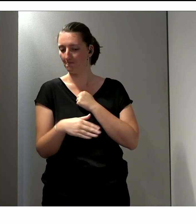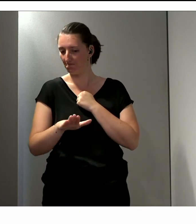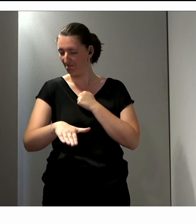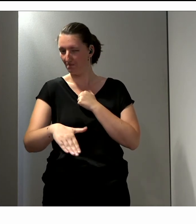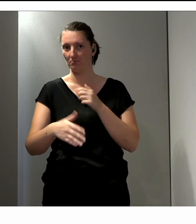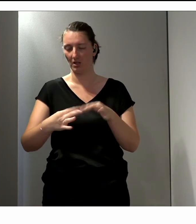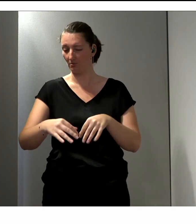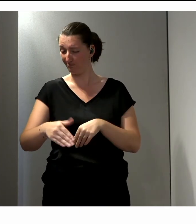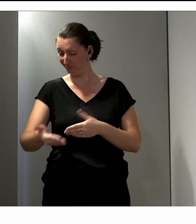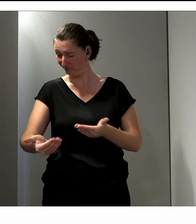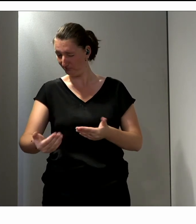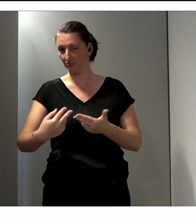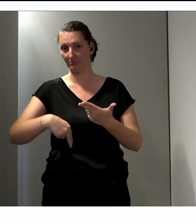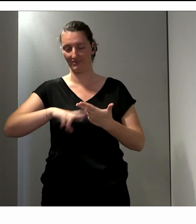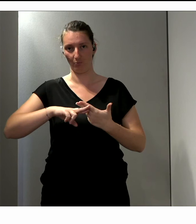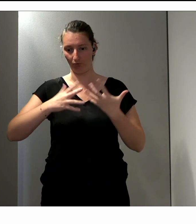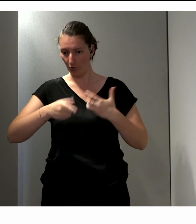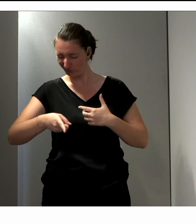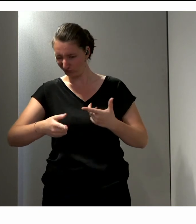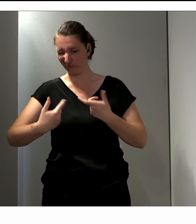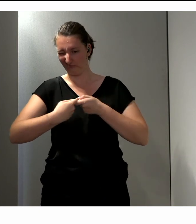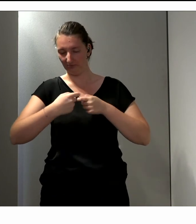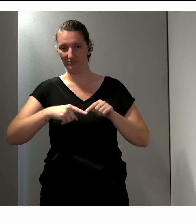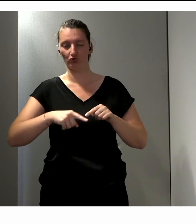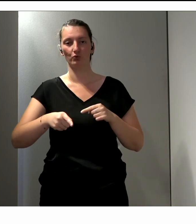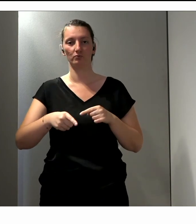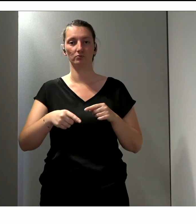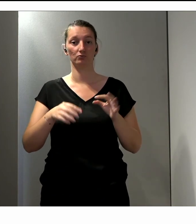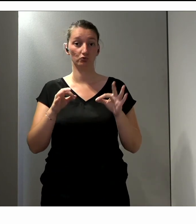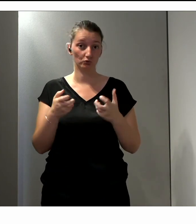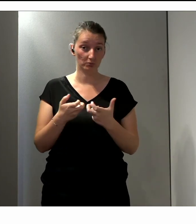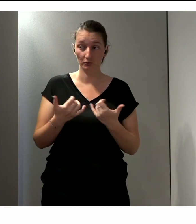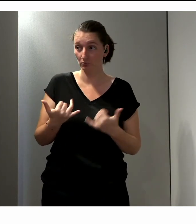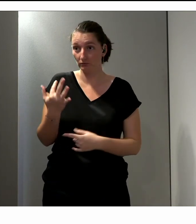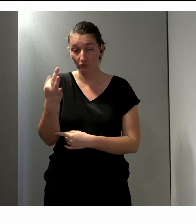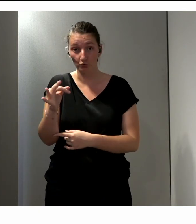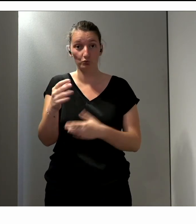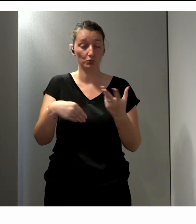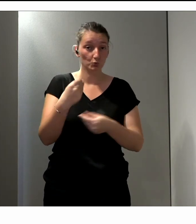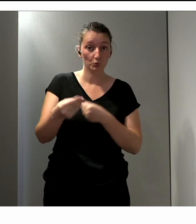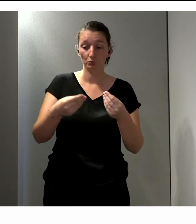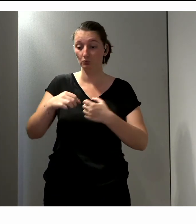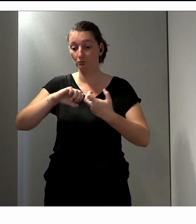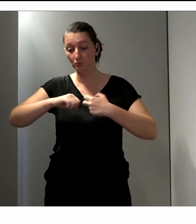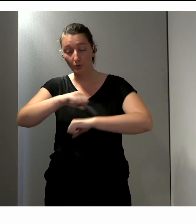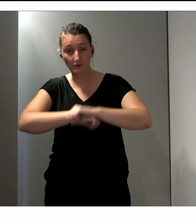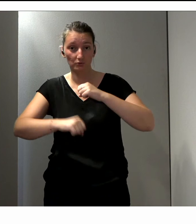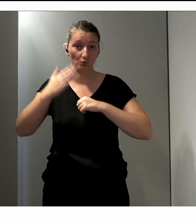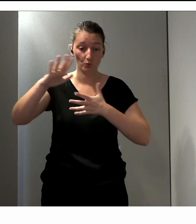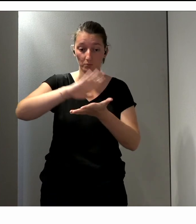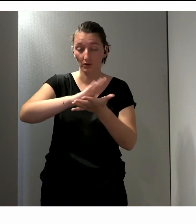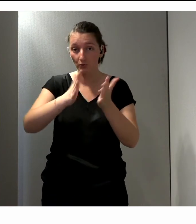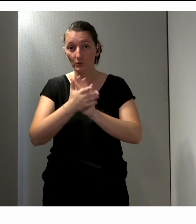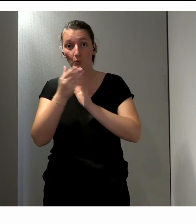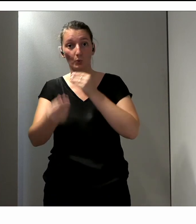parties, y compris par les organisations telles que le Conseil, comme votre Conseil et autres associations des